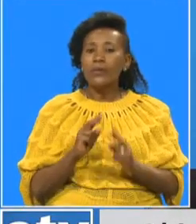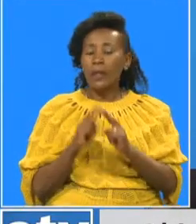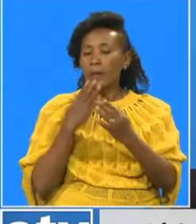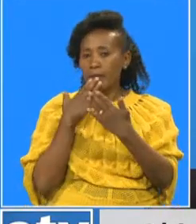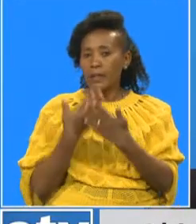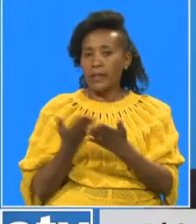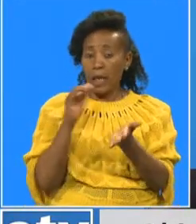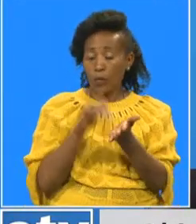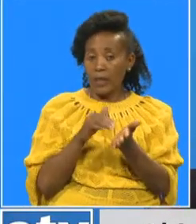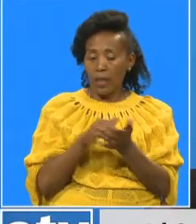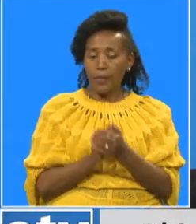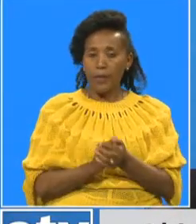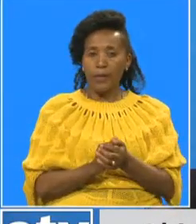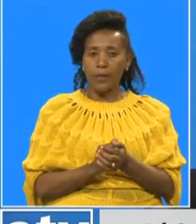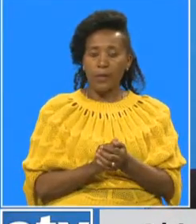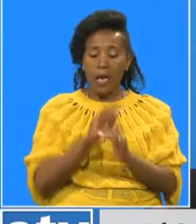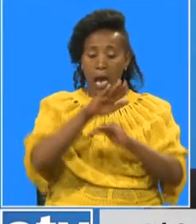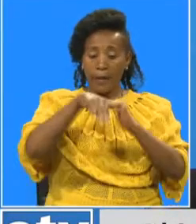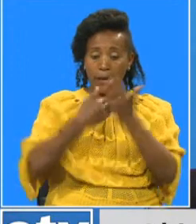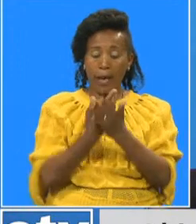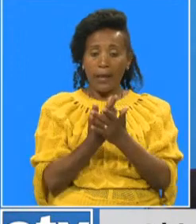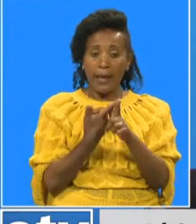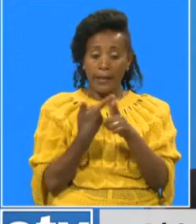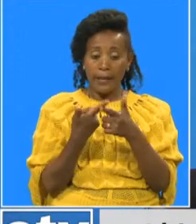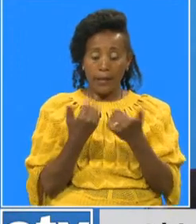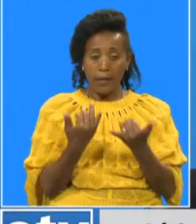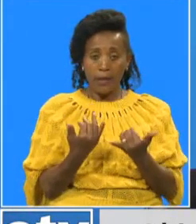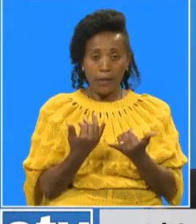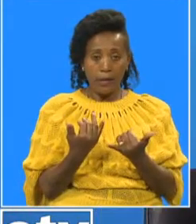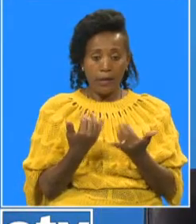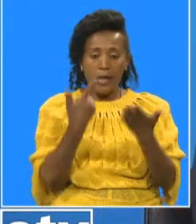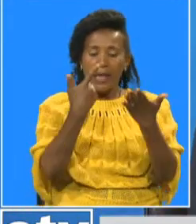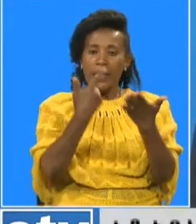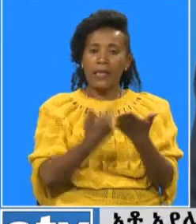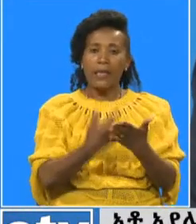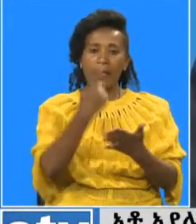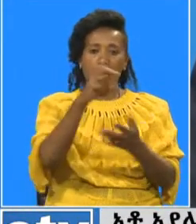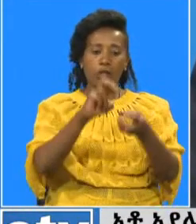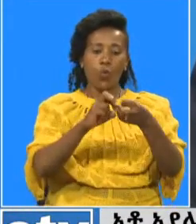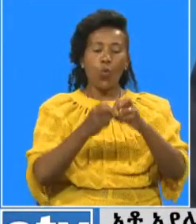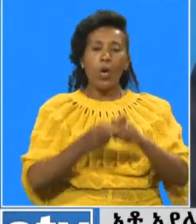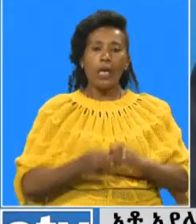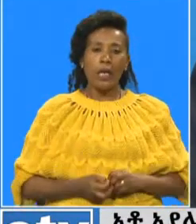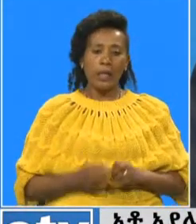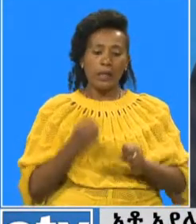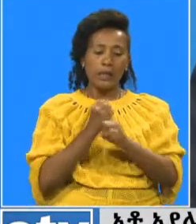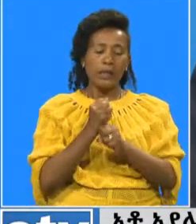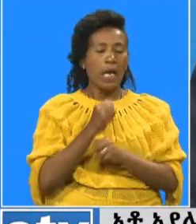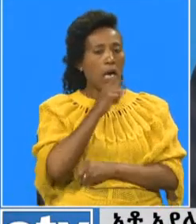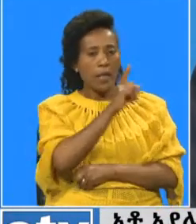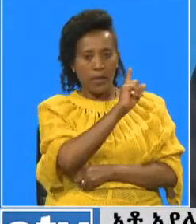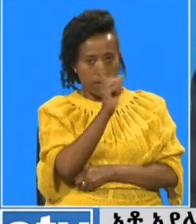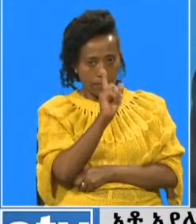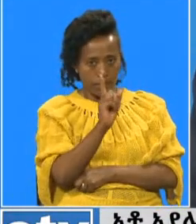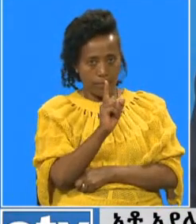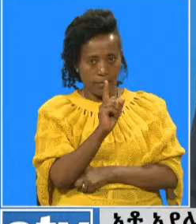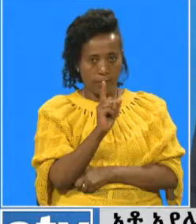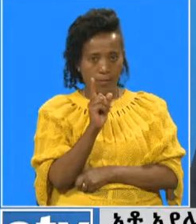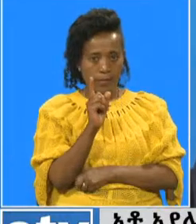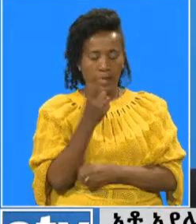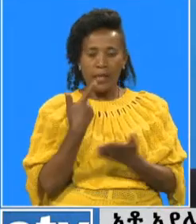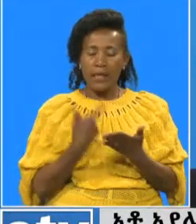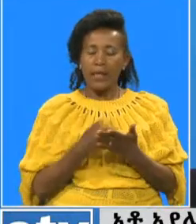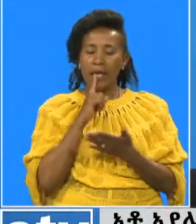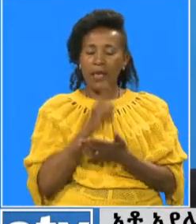አመሰግናለሁ ድጋሚ። አጠቃላይ እንግዲህ ያው ይሄ የአንድ ወገን ስራ አይደለም ኮቪድ-19